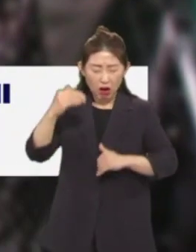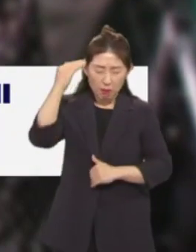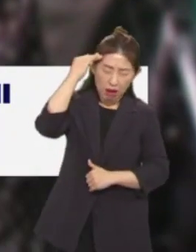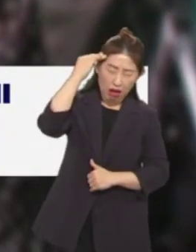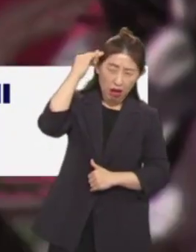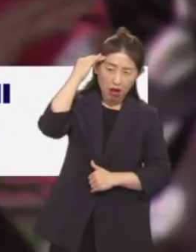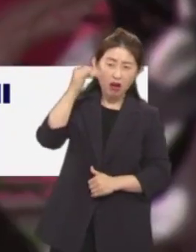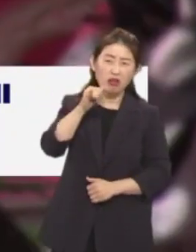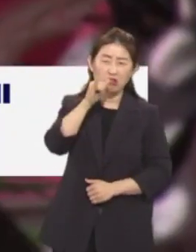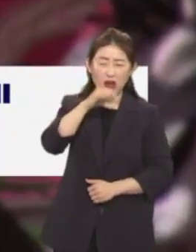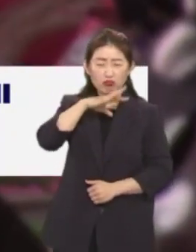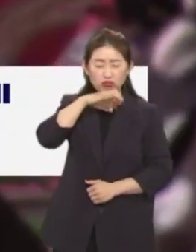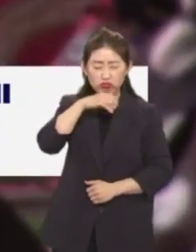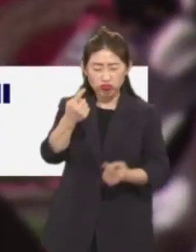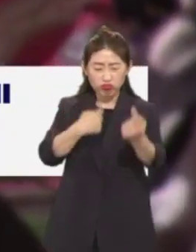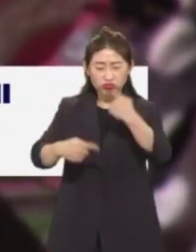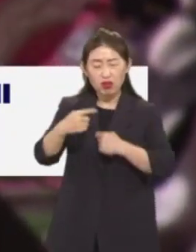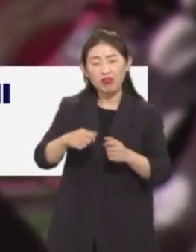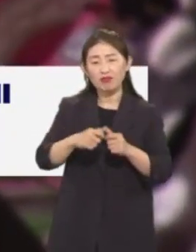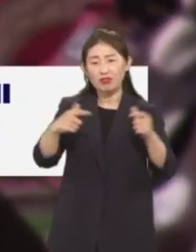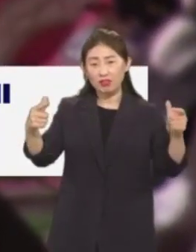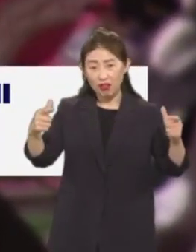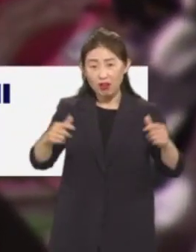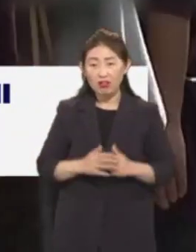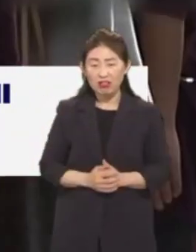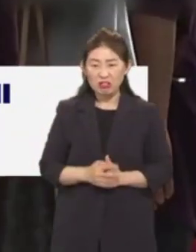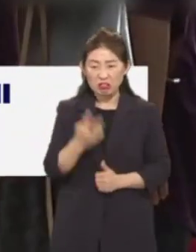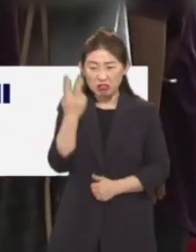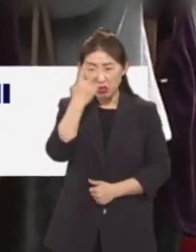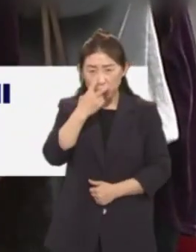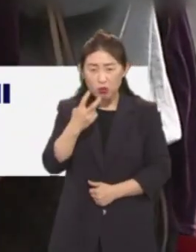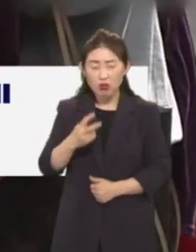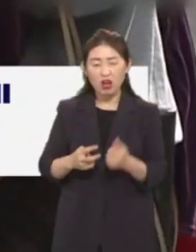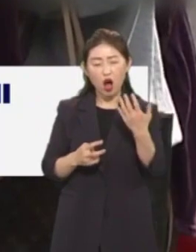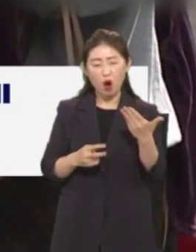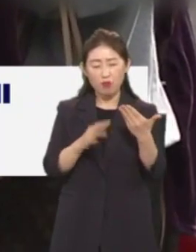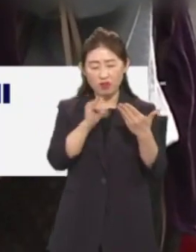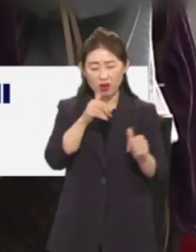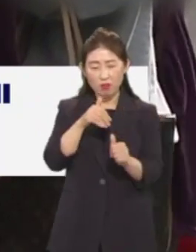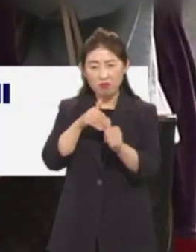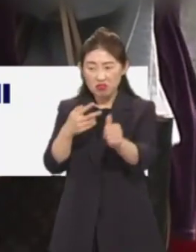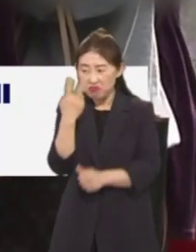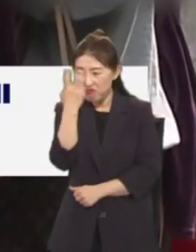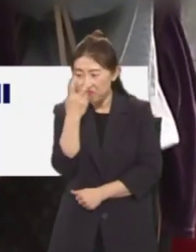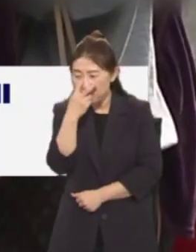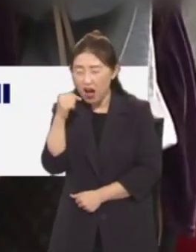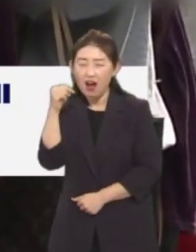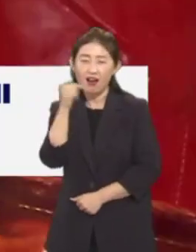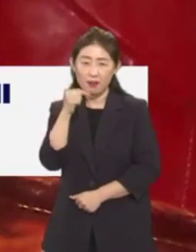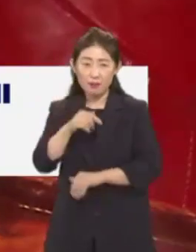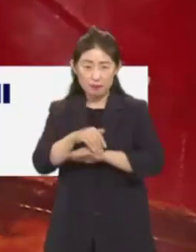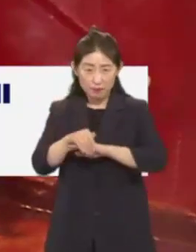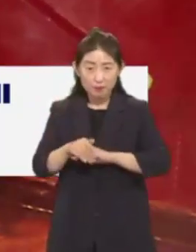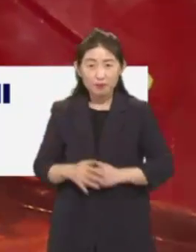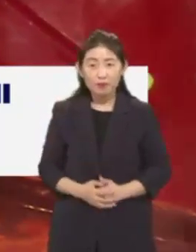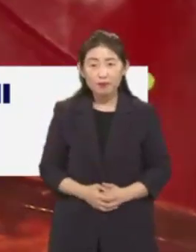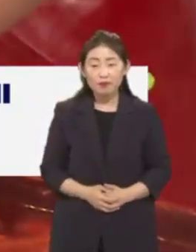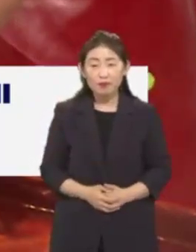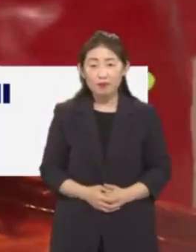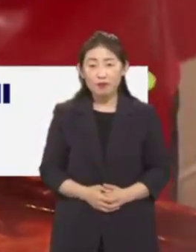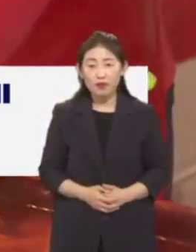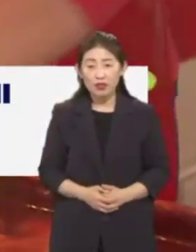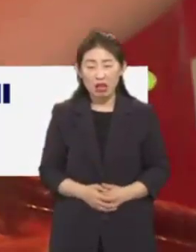등 관련 민원이 지속되면서 동구는 단속 인원 9명을 배치해 순찰 활동을 강화할 계획입니다.